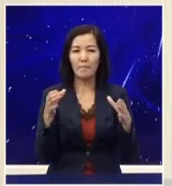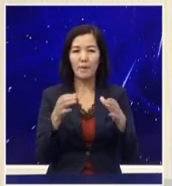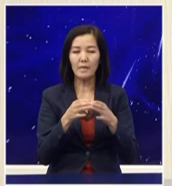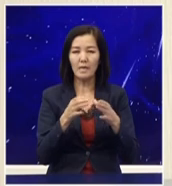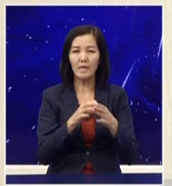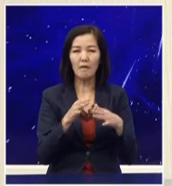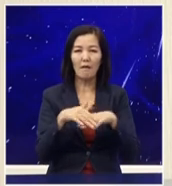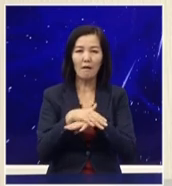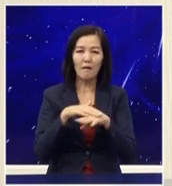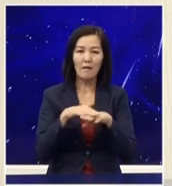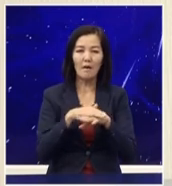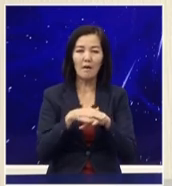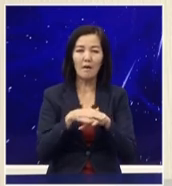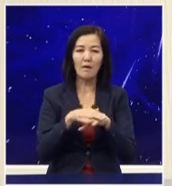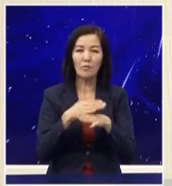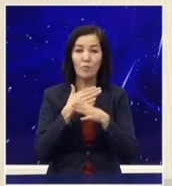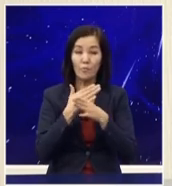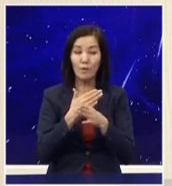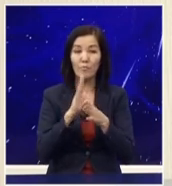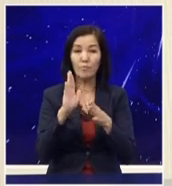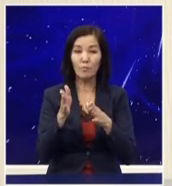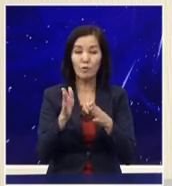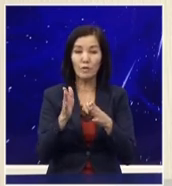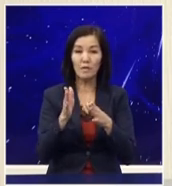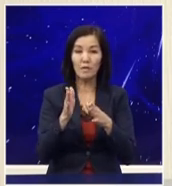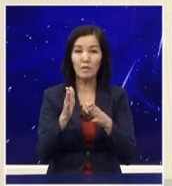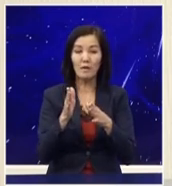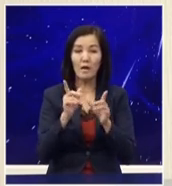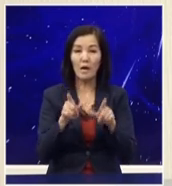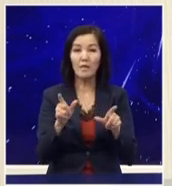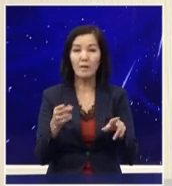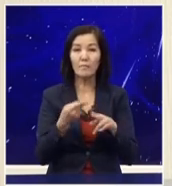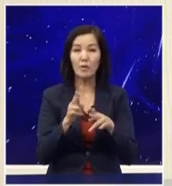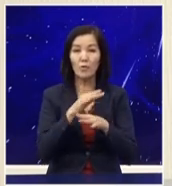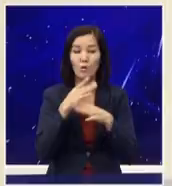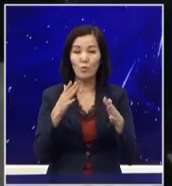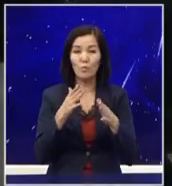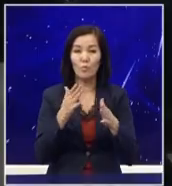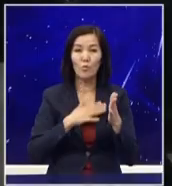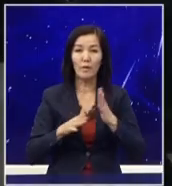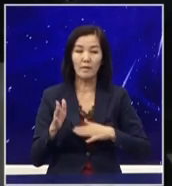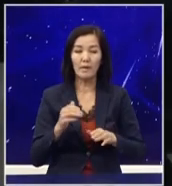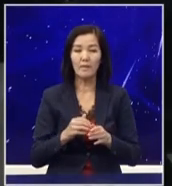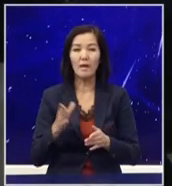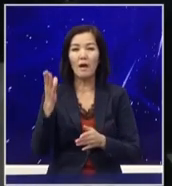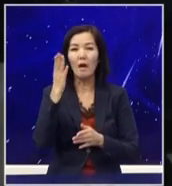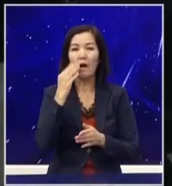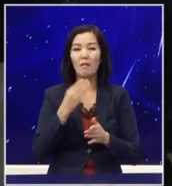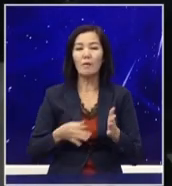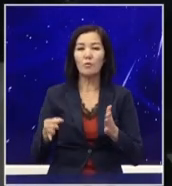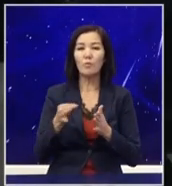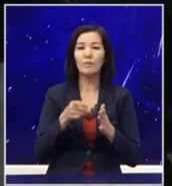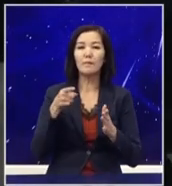халыққа жақсылық әкелем, көмек көрсетем деген азаматтар өте көп, ол бізді қуантатын жайт. Жалпы Алматы облысында